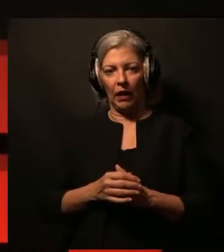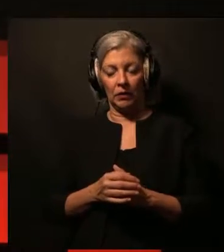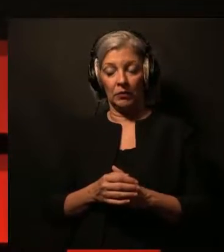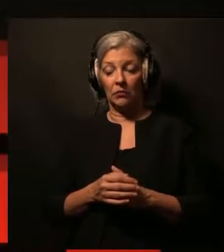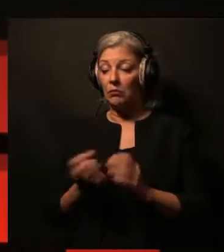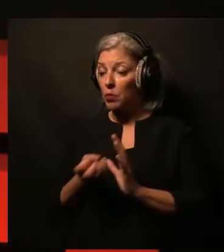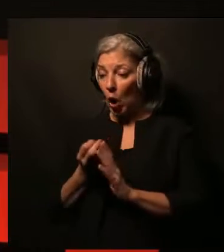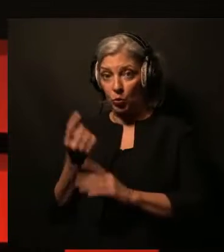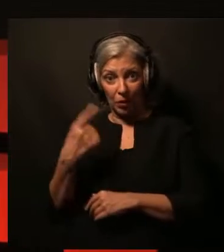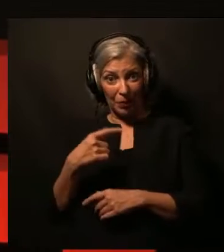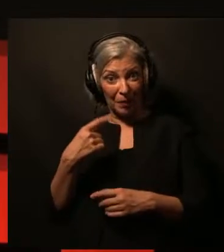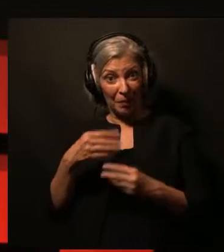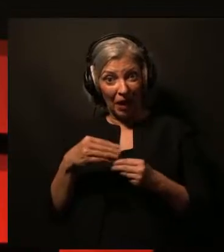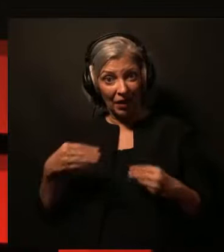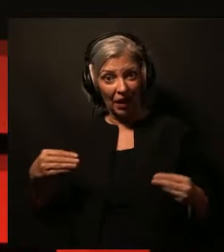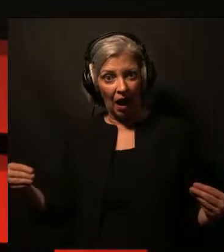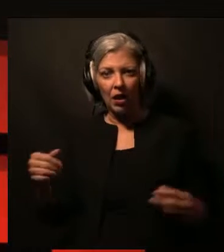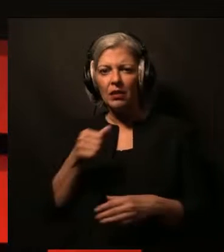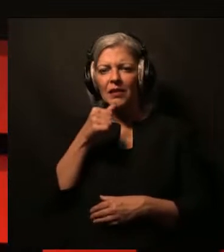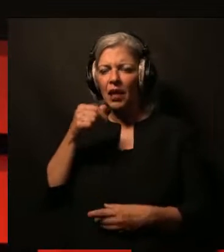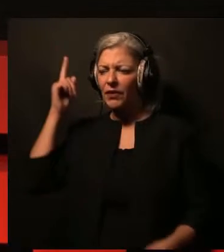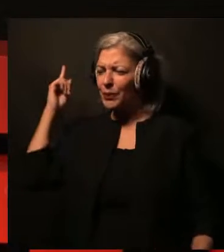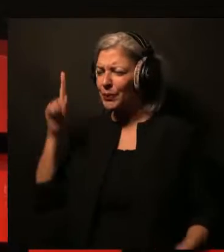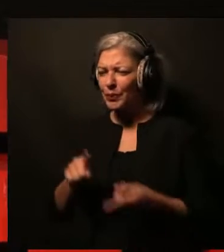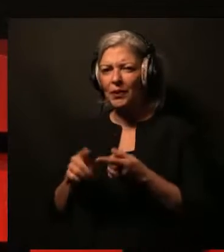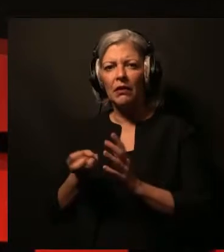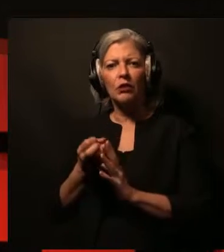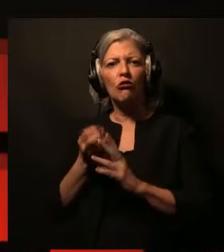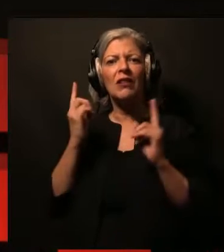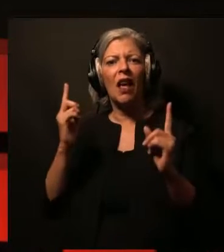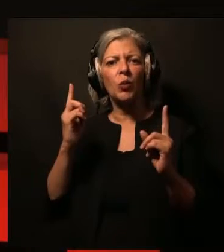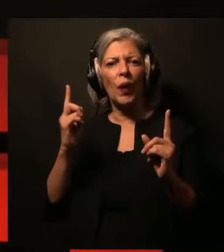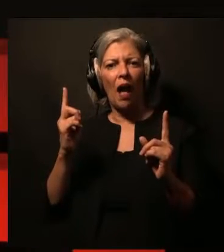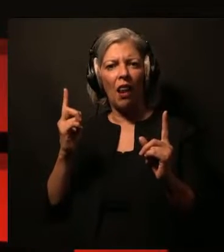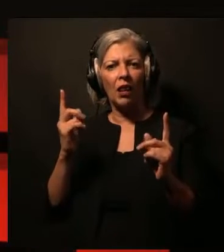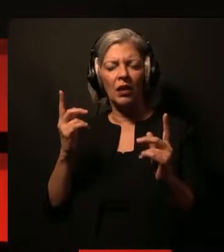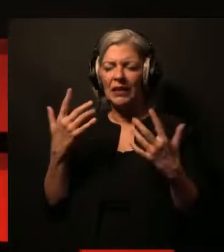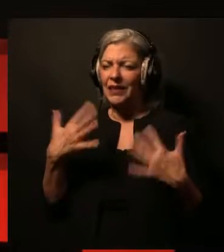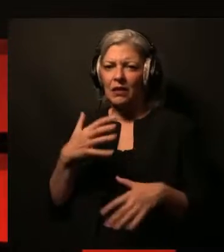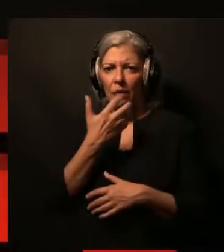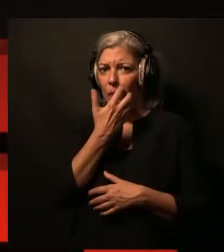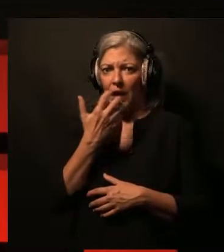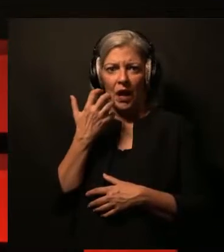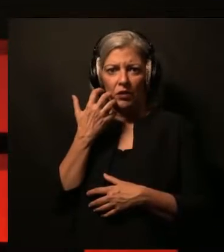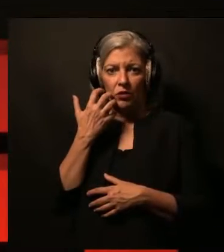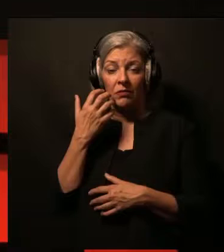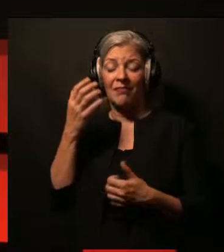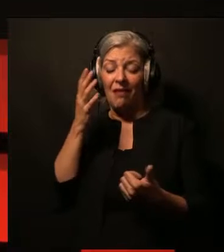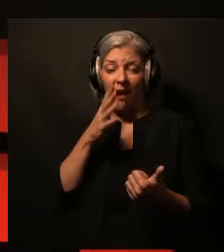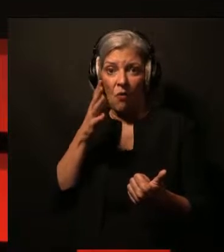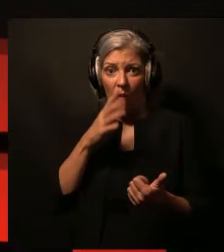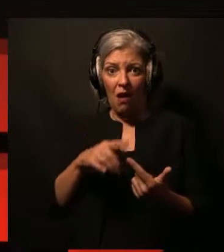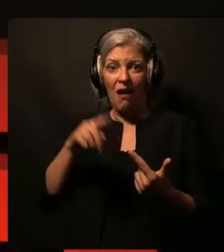qualsiasi prodotto necessita il consumo di risorse naturali molto preziose come acqua